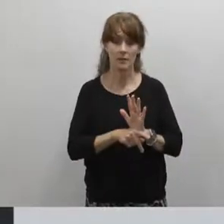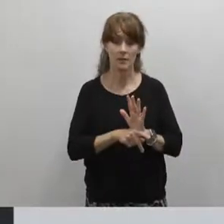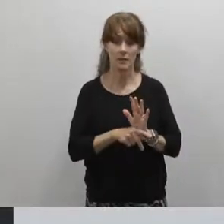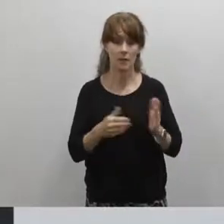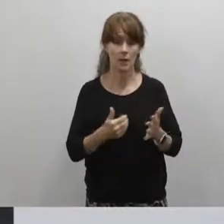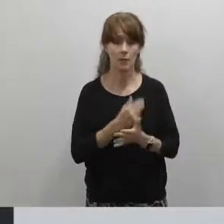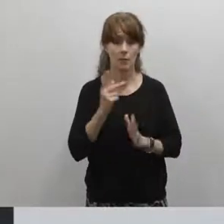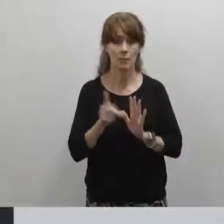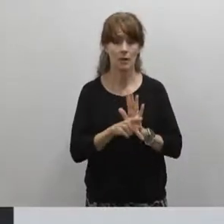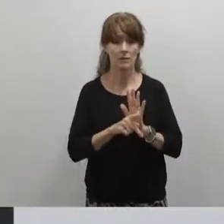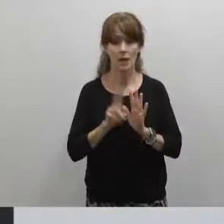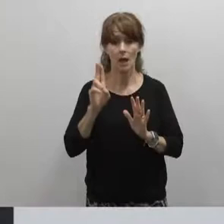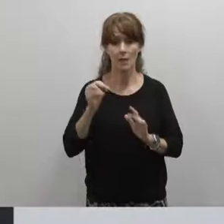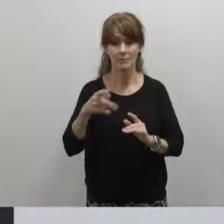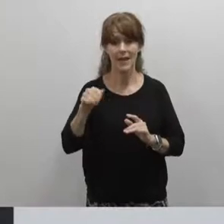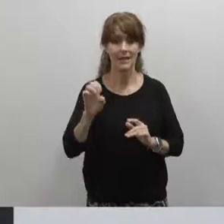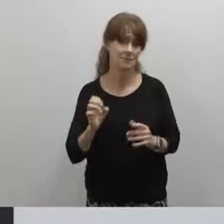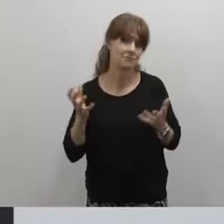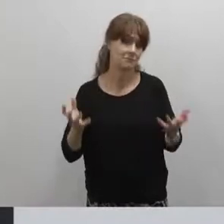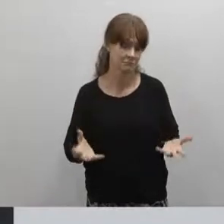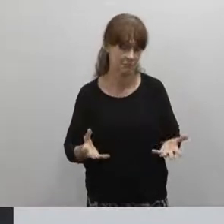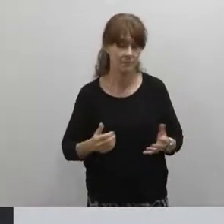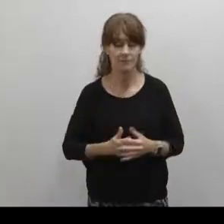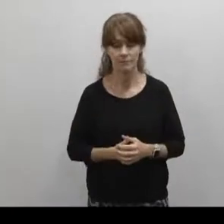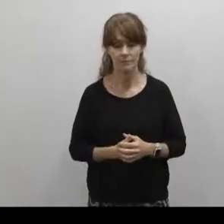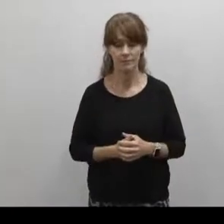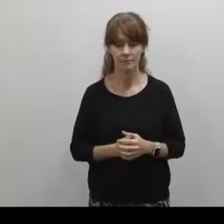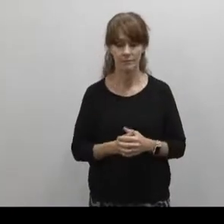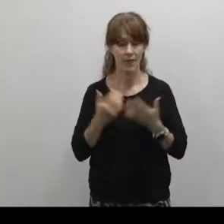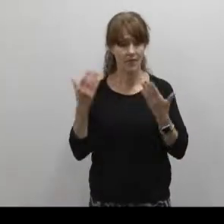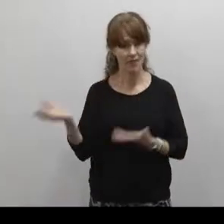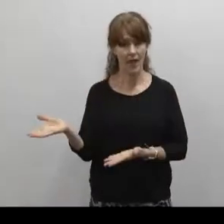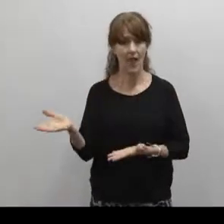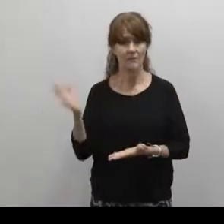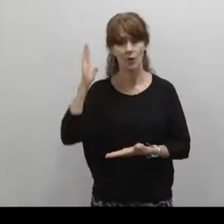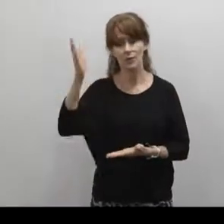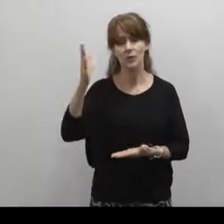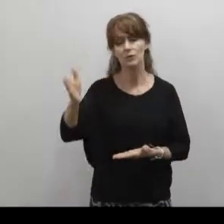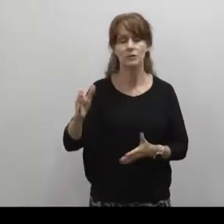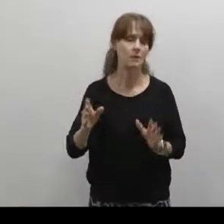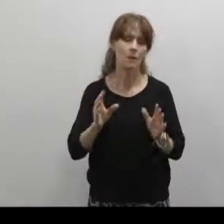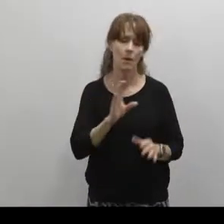hay cái càng nghĩa nâng vì nâng nôm dương từ